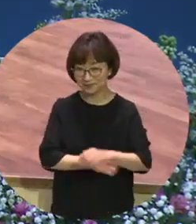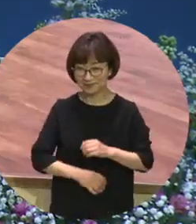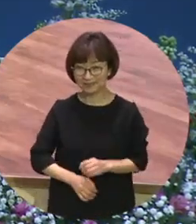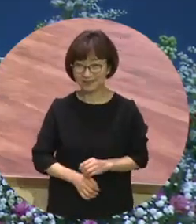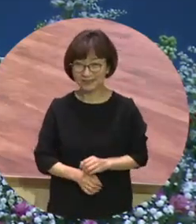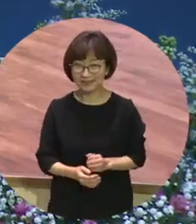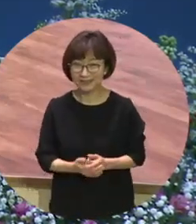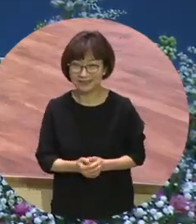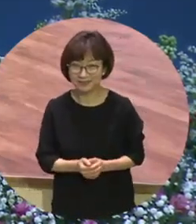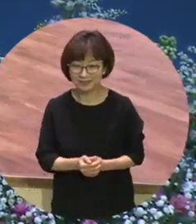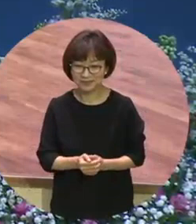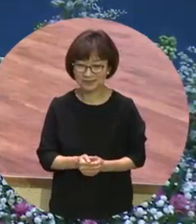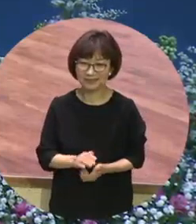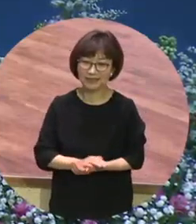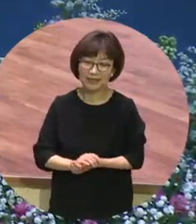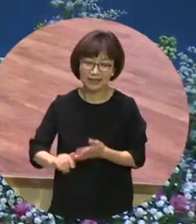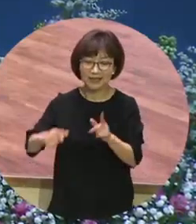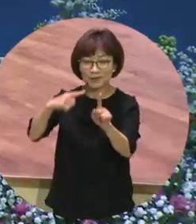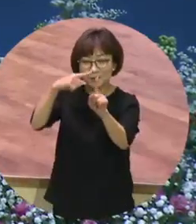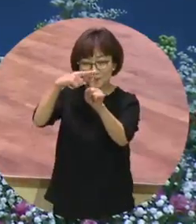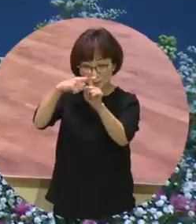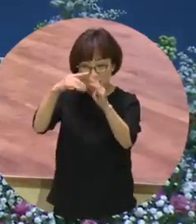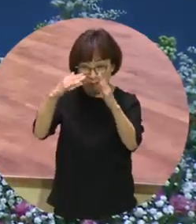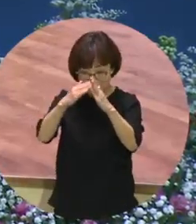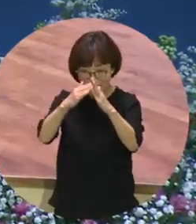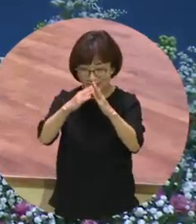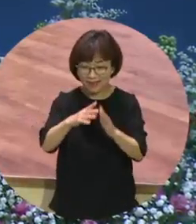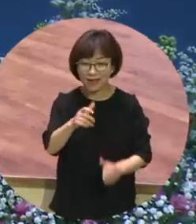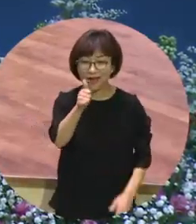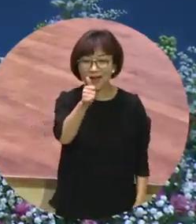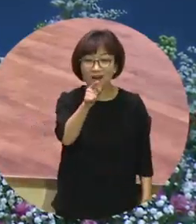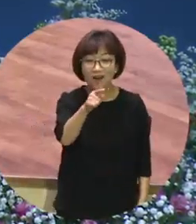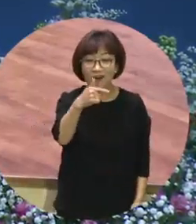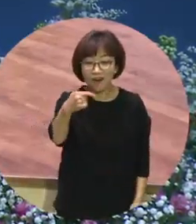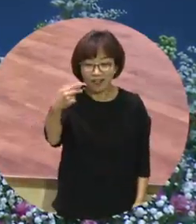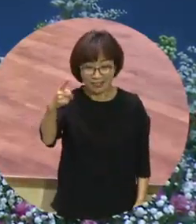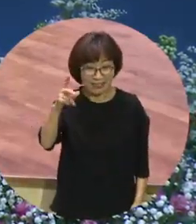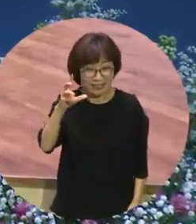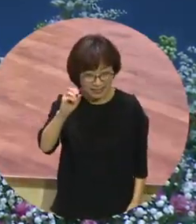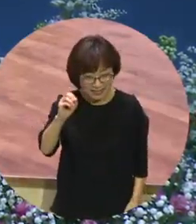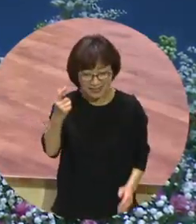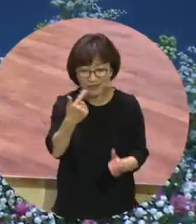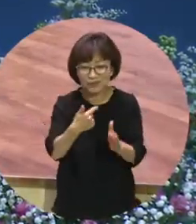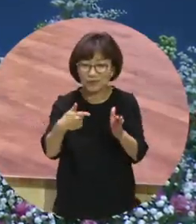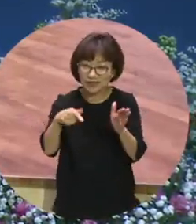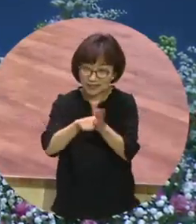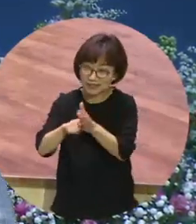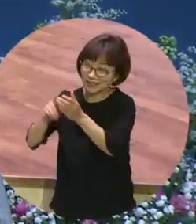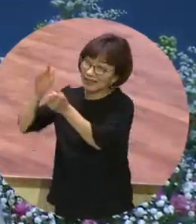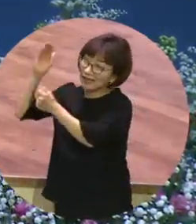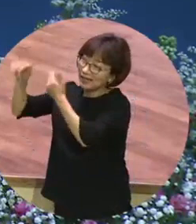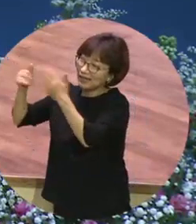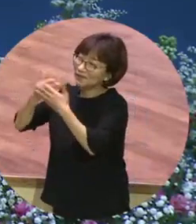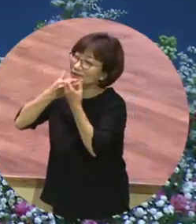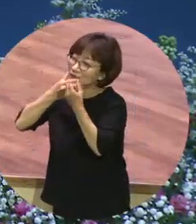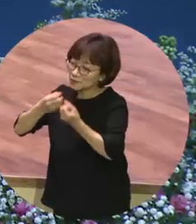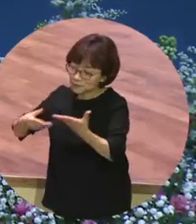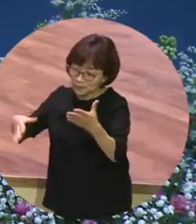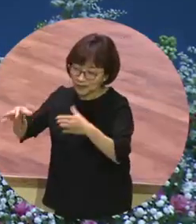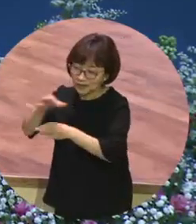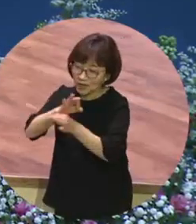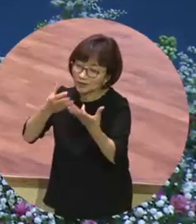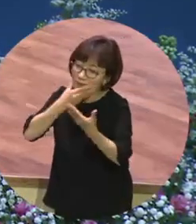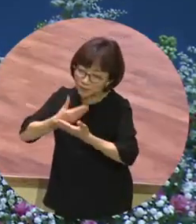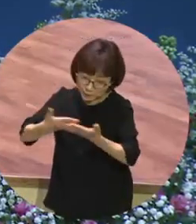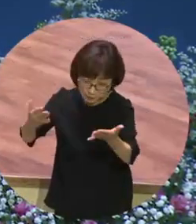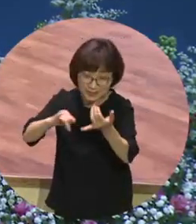본당 헌당을 위해서 또 여러분에게 복음 경제 축복을 하나님께 주신다는 말씀이 이 속에